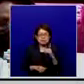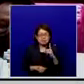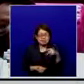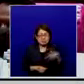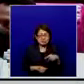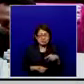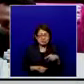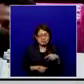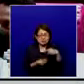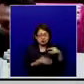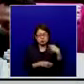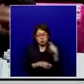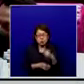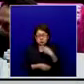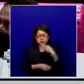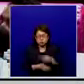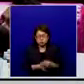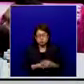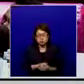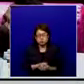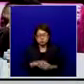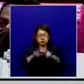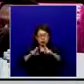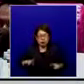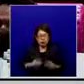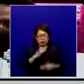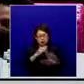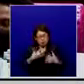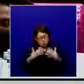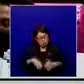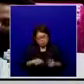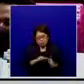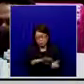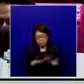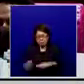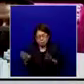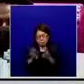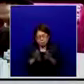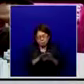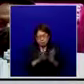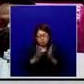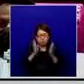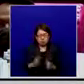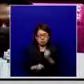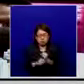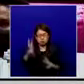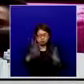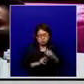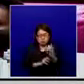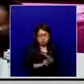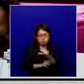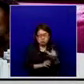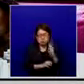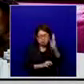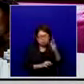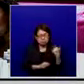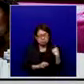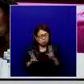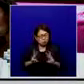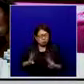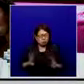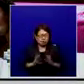การห้างร้านโรงงานเจ๊งทั้งระบบปิดกิจการคนตกงานร่วม10ล้านคนและจะตกเพิ่มรัฐ